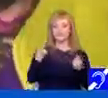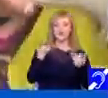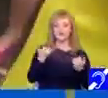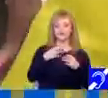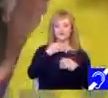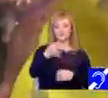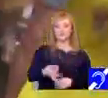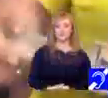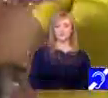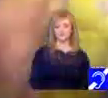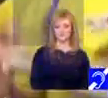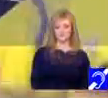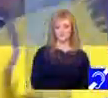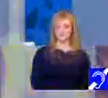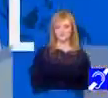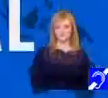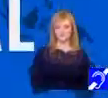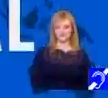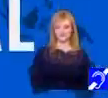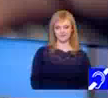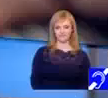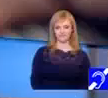în telejurnal.